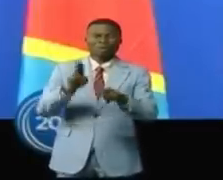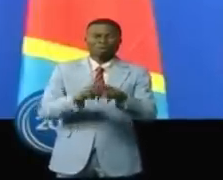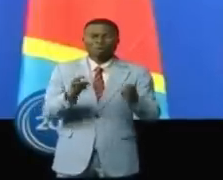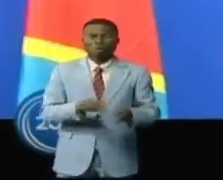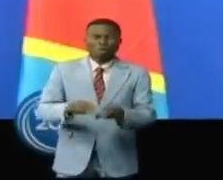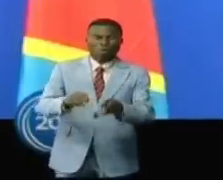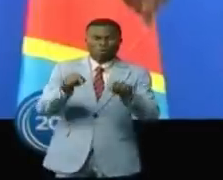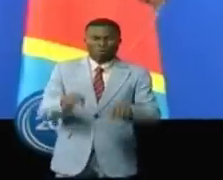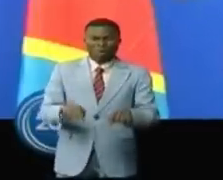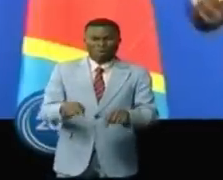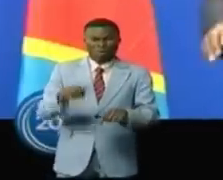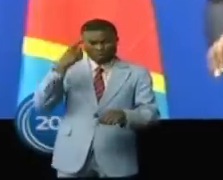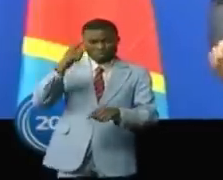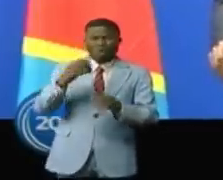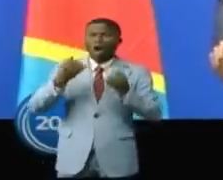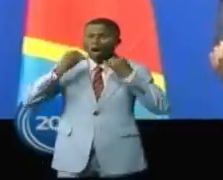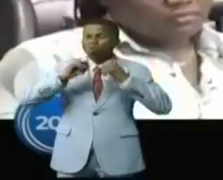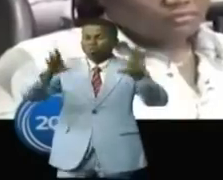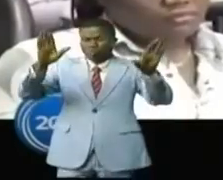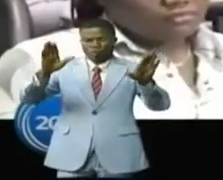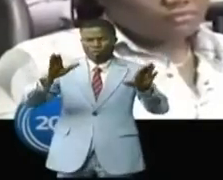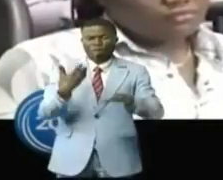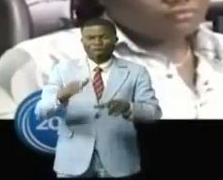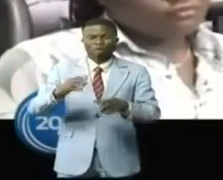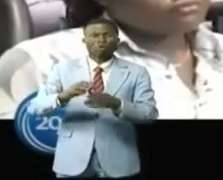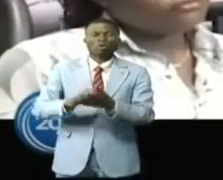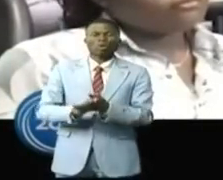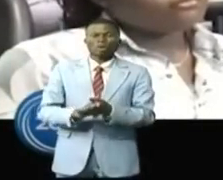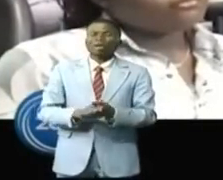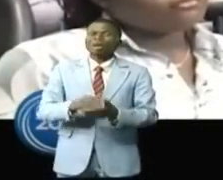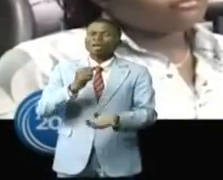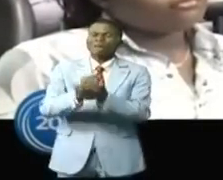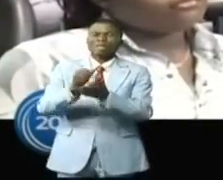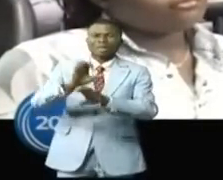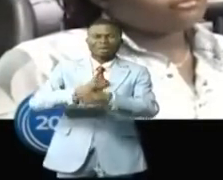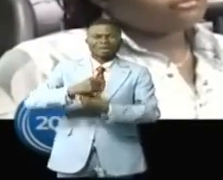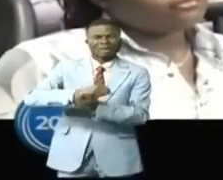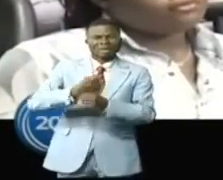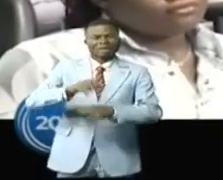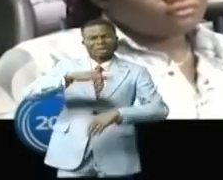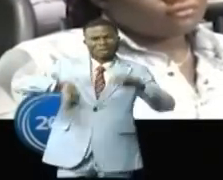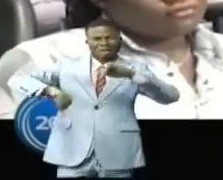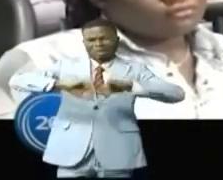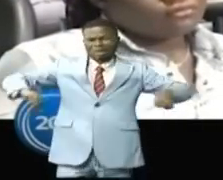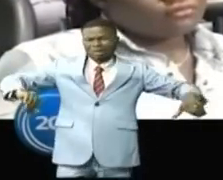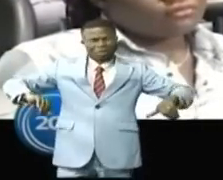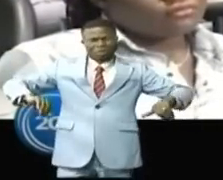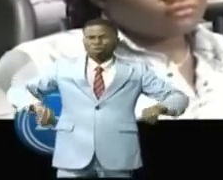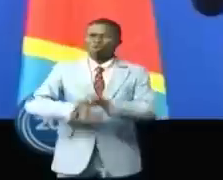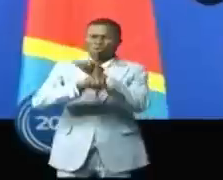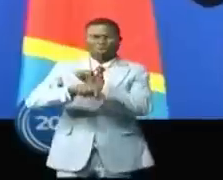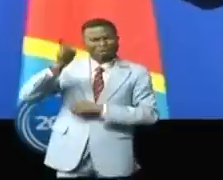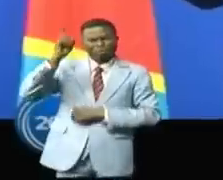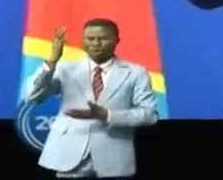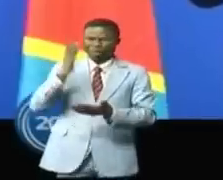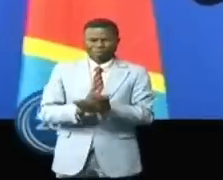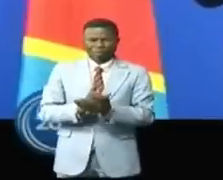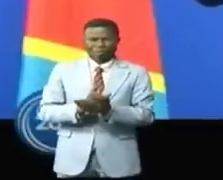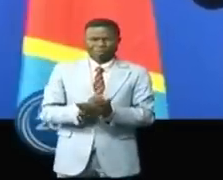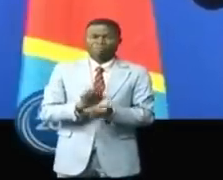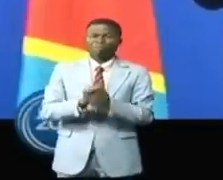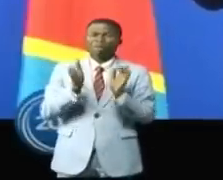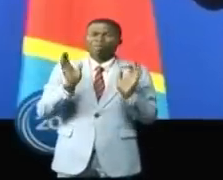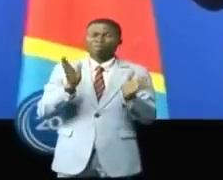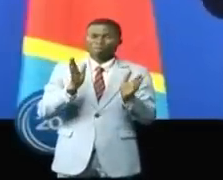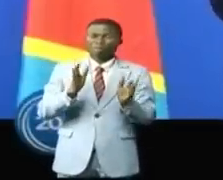ici pour passer ses messages et nous infiltrer, s'aimer la division comme ils en ont l'habitude. Et donc, c'est aussi cela votre